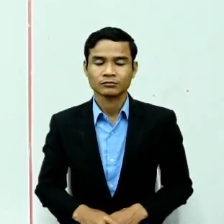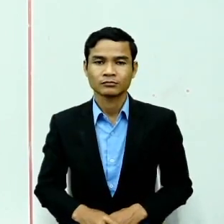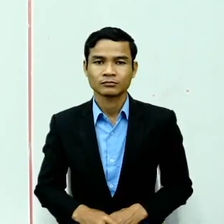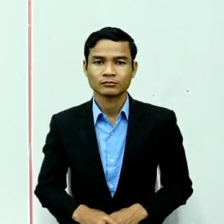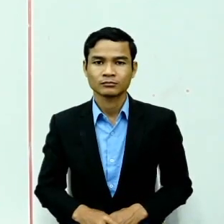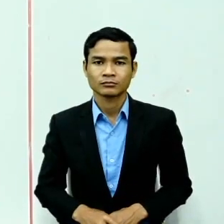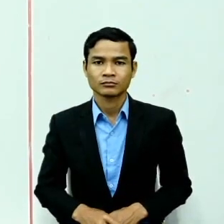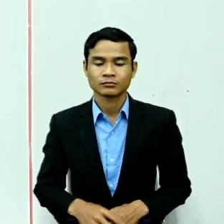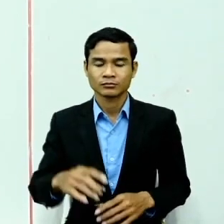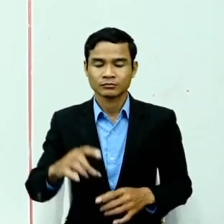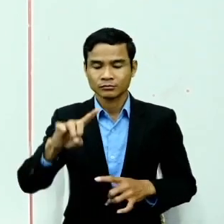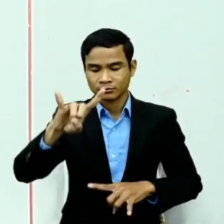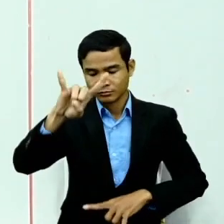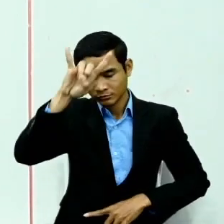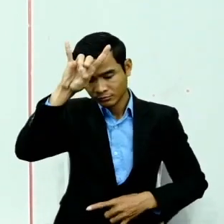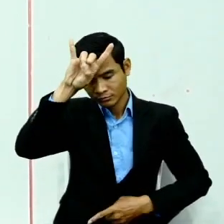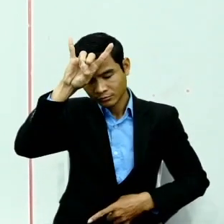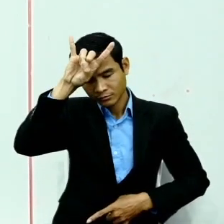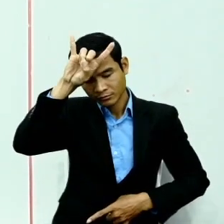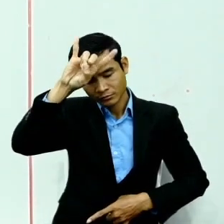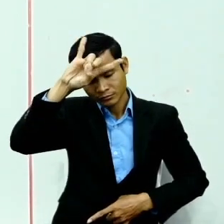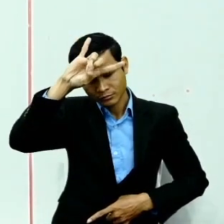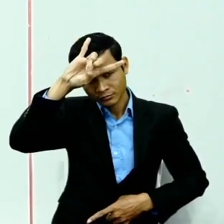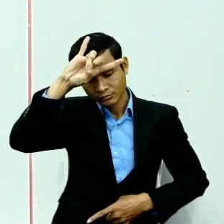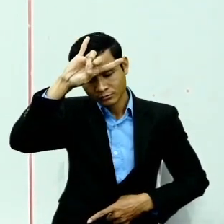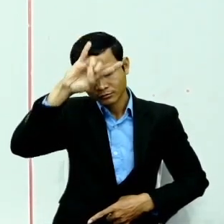tâm cặn